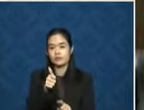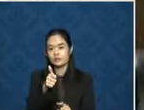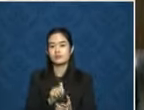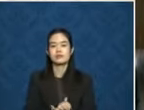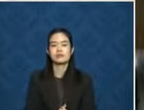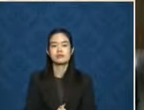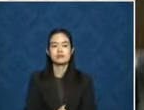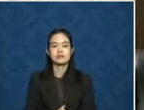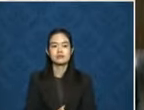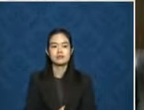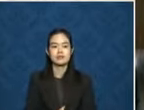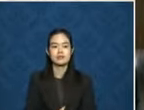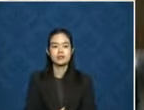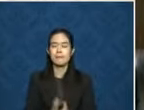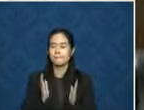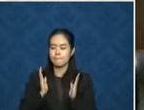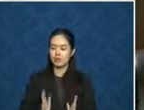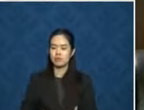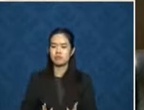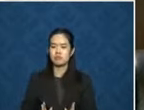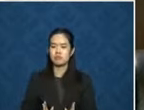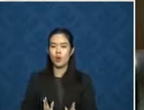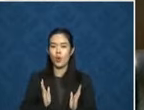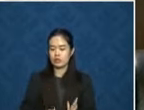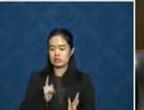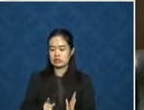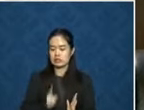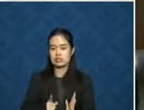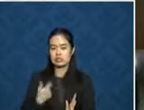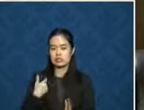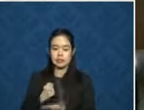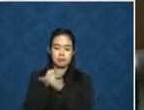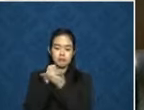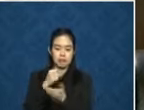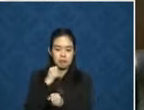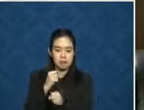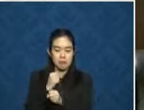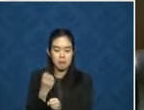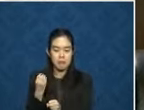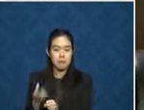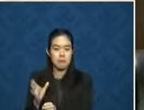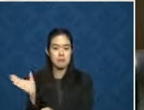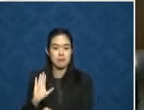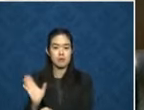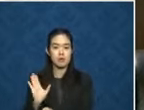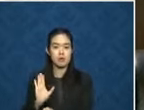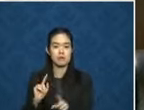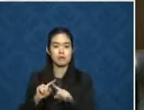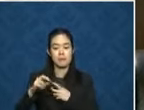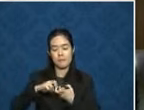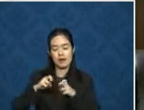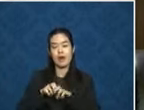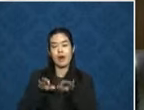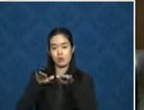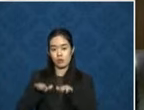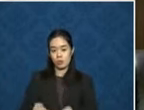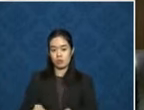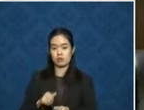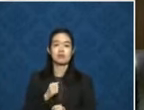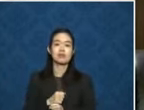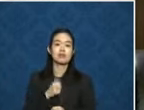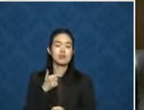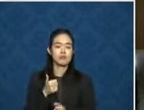องใช้คนจำนวนมากๆนะครับในการผลิตสินค้าจำนวนเท่ากันสามารถลดคนได้หลายเท่า5